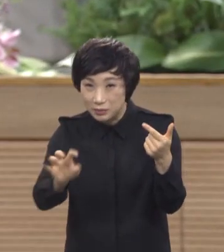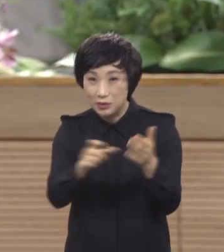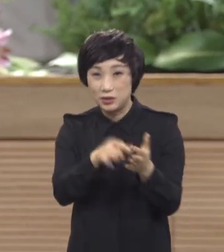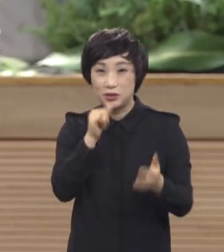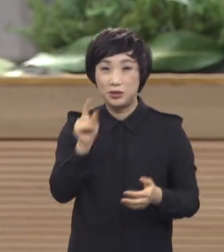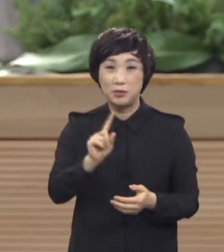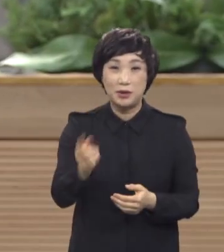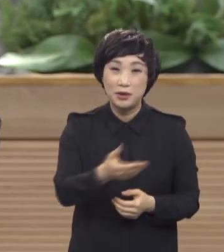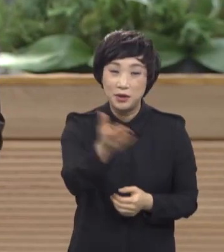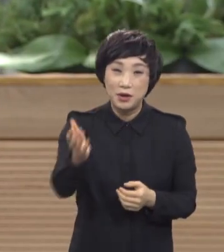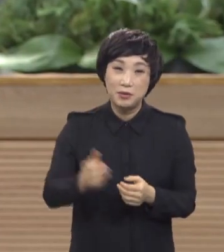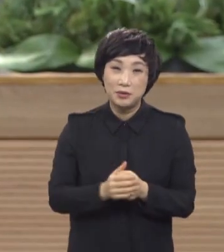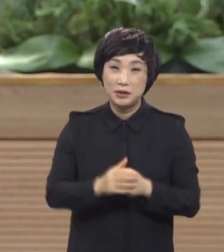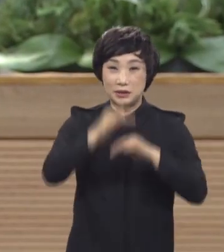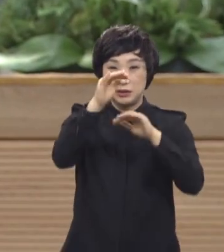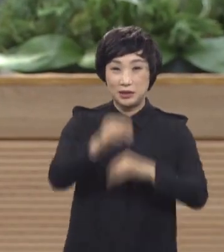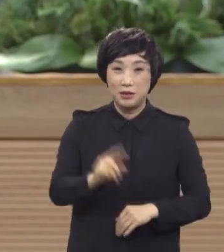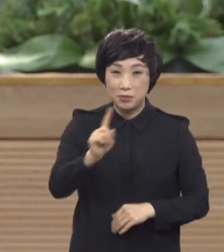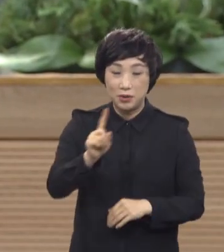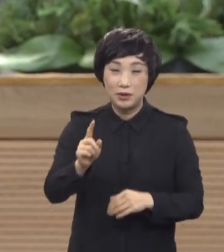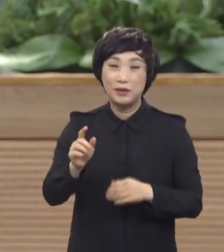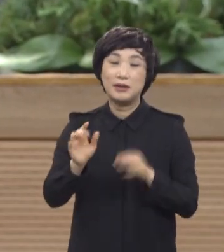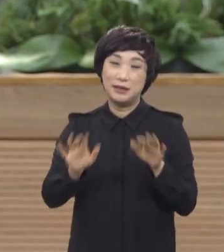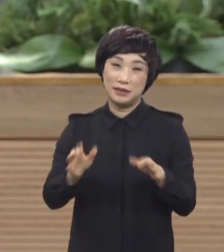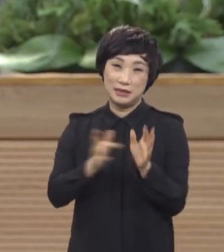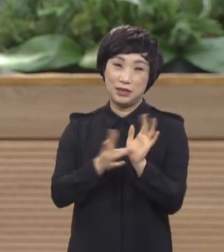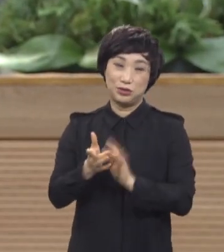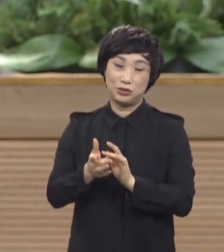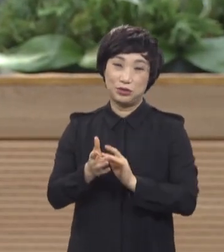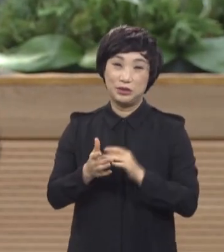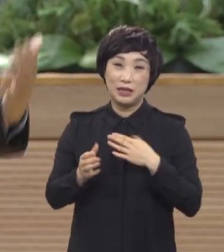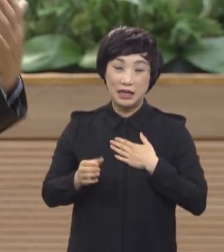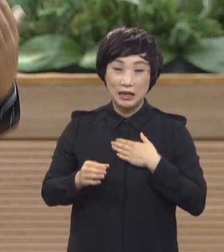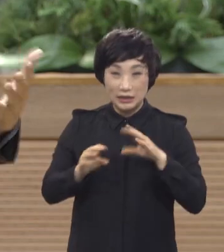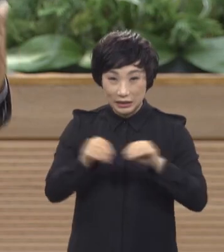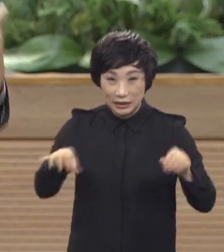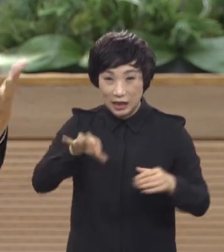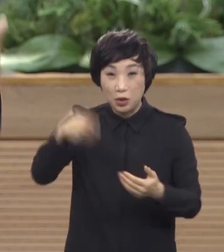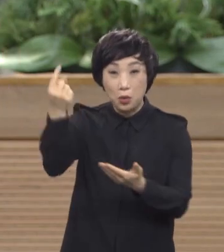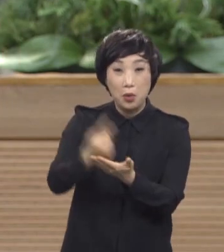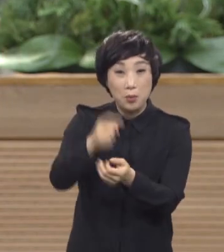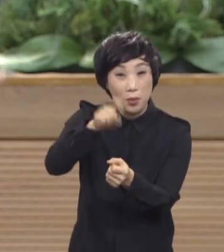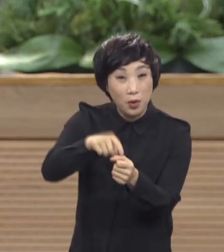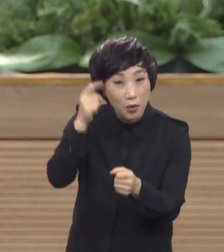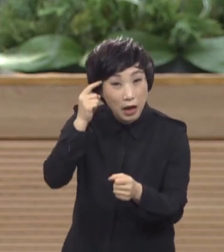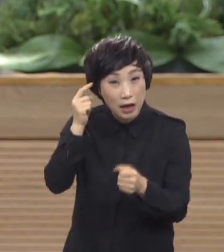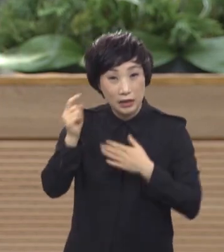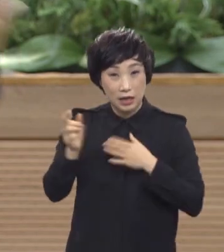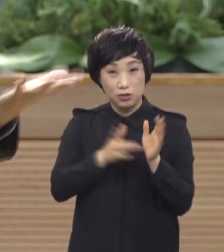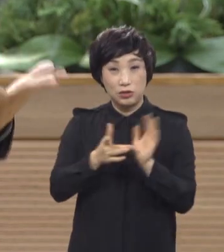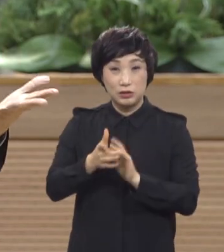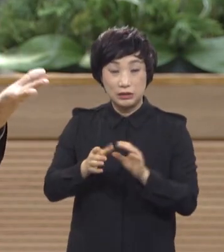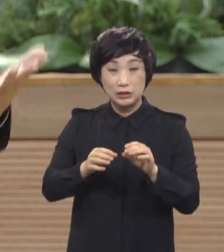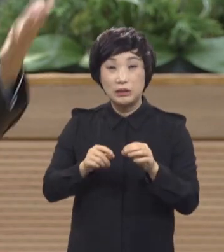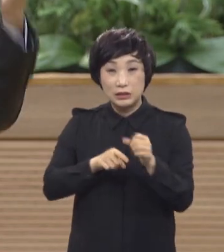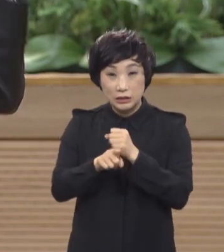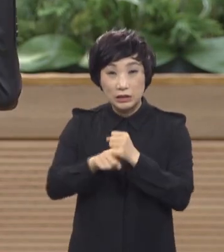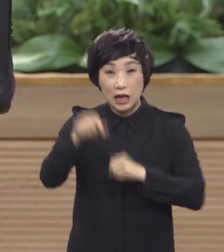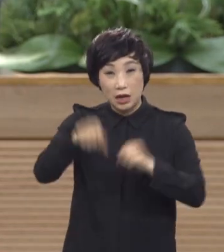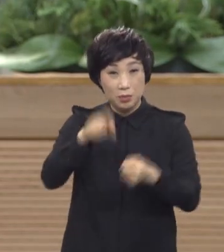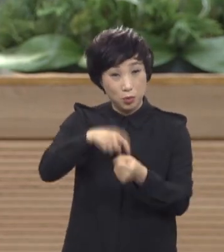뭐라고 말씀하시느냐 내가 이 땅에 온 것은 내 뜻을 행하려함이 아니오